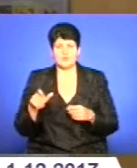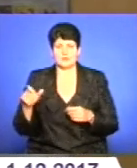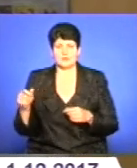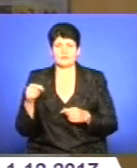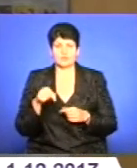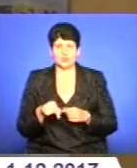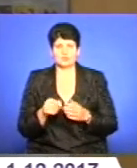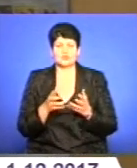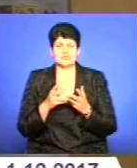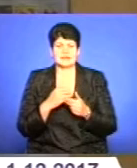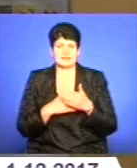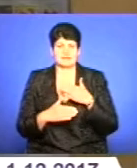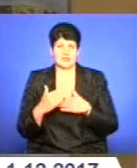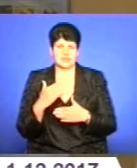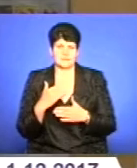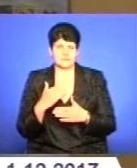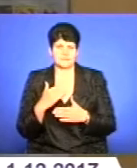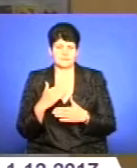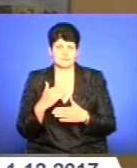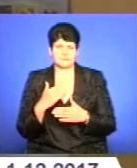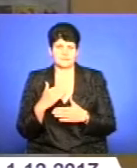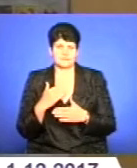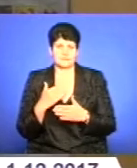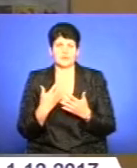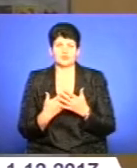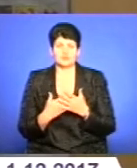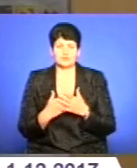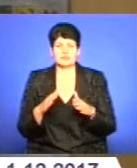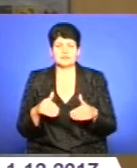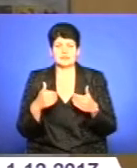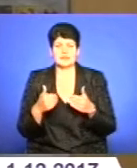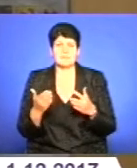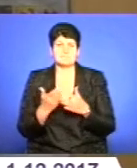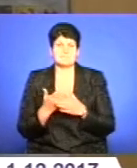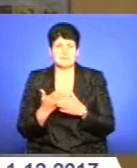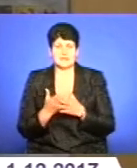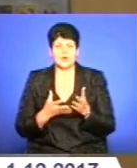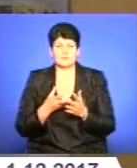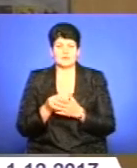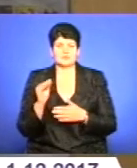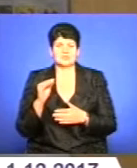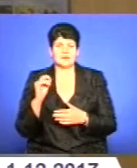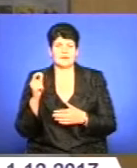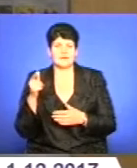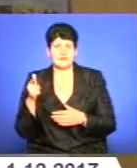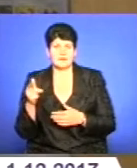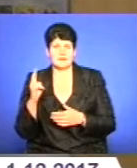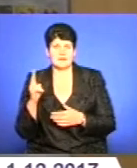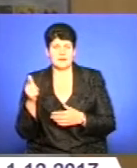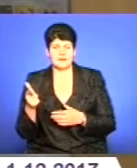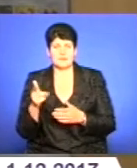числі і інвалідів. Тобто для надання пільг на оплату житлово-комунальних послуг,